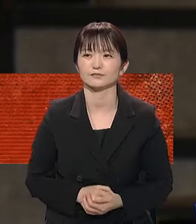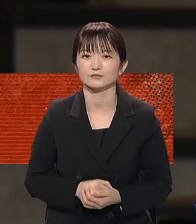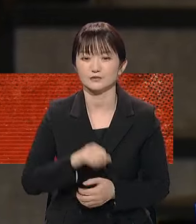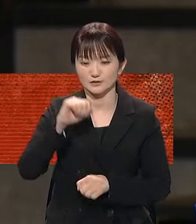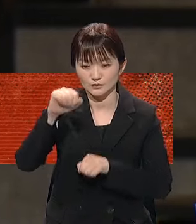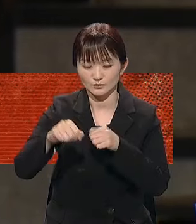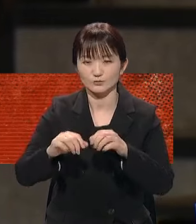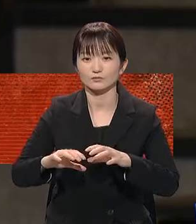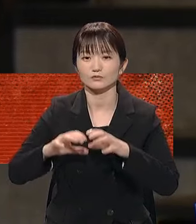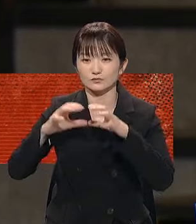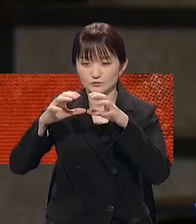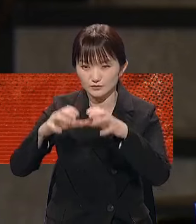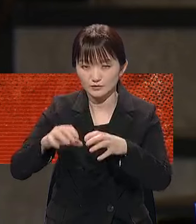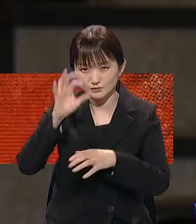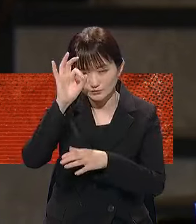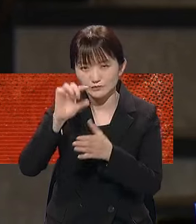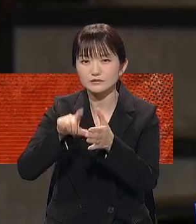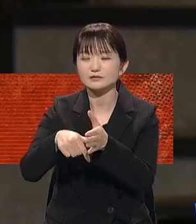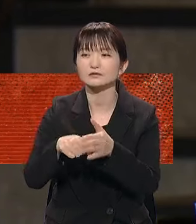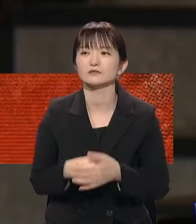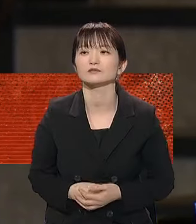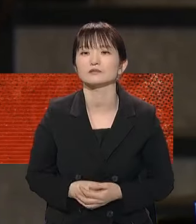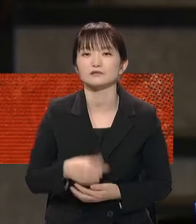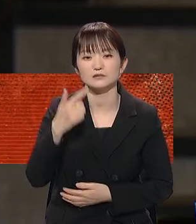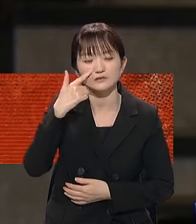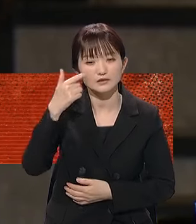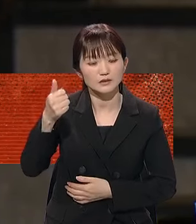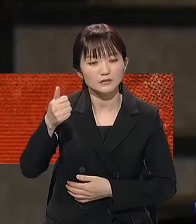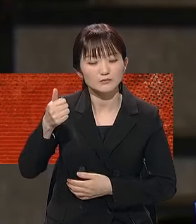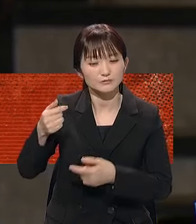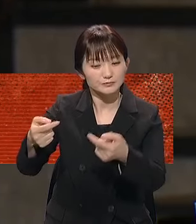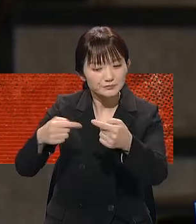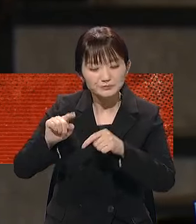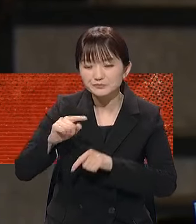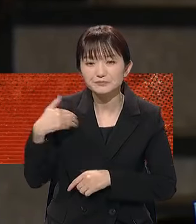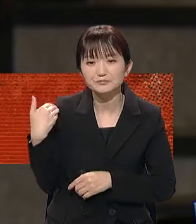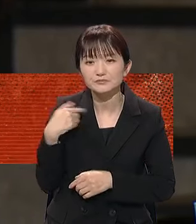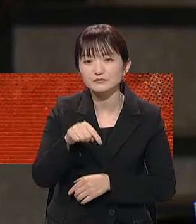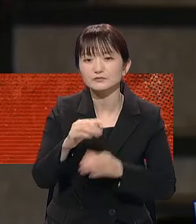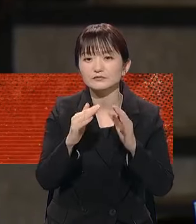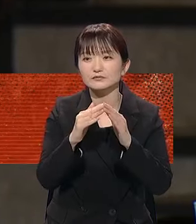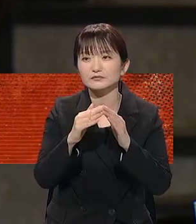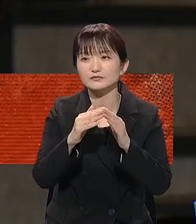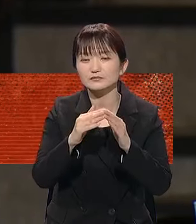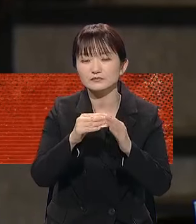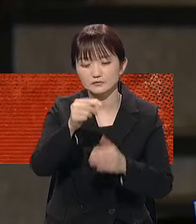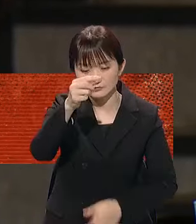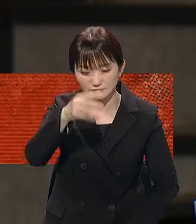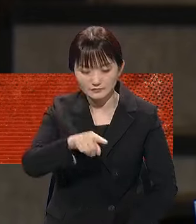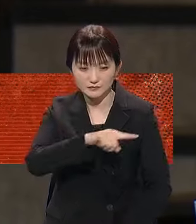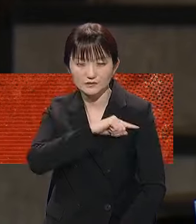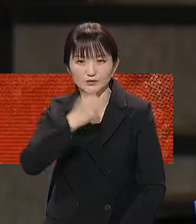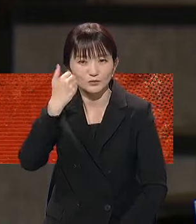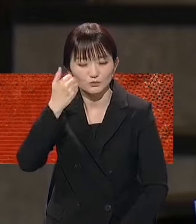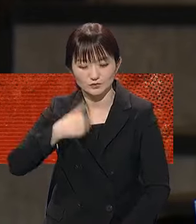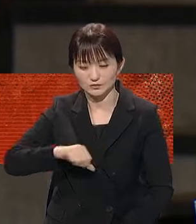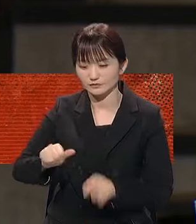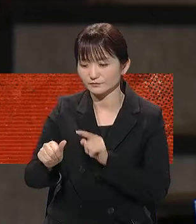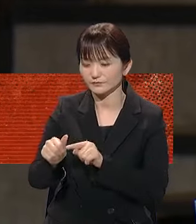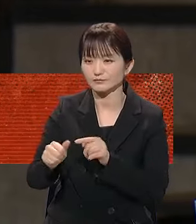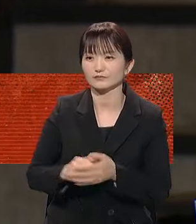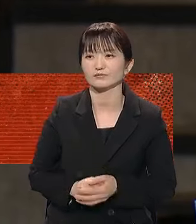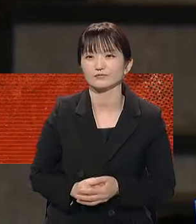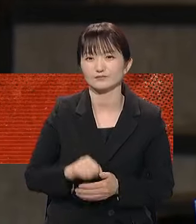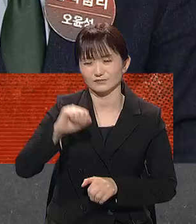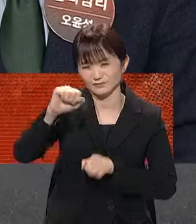세계에서 제가 봤을 때는 저기에 뭐 아버지가 계시는지 모르겠지만 저 집에서 서열이 1위가 바로 저 사람이에요이 동물의